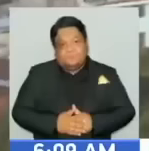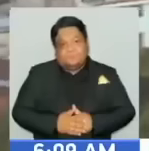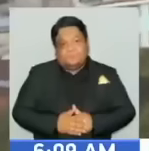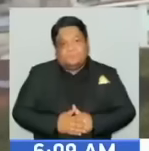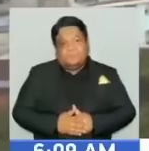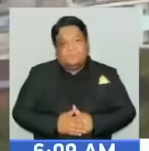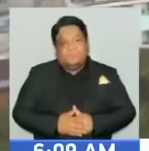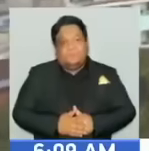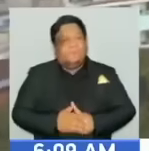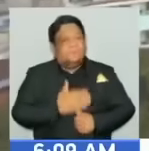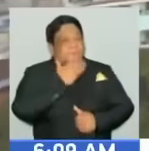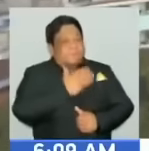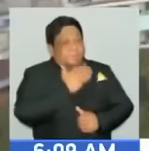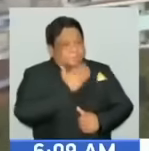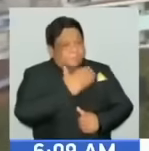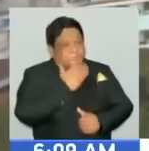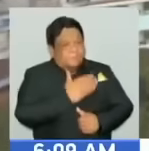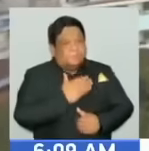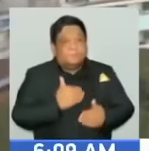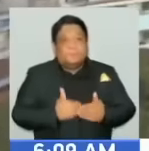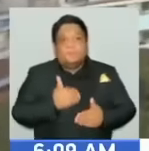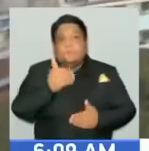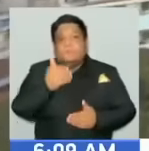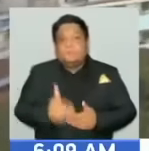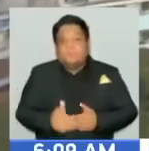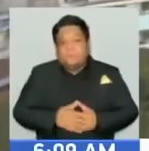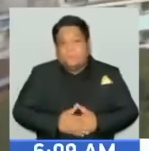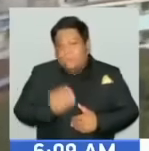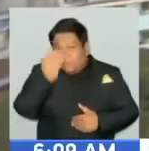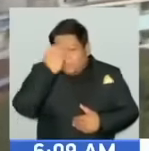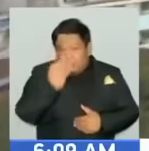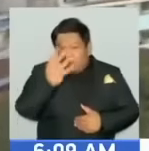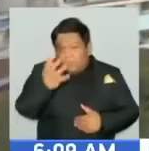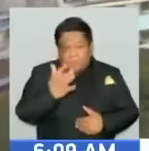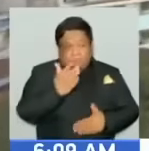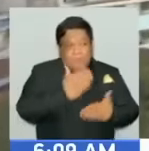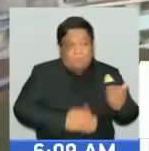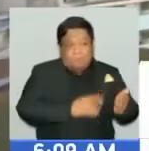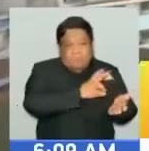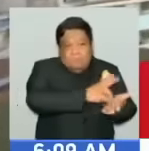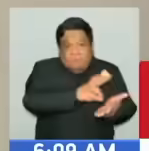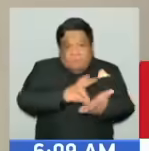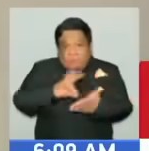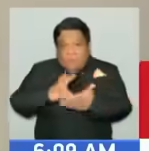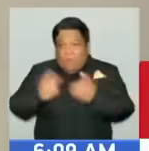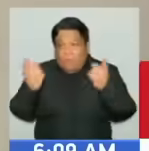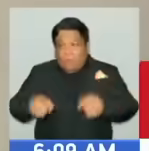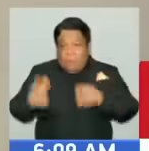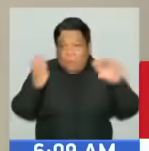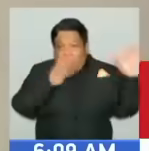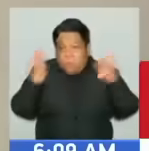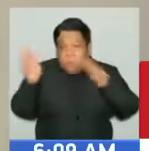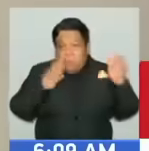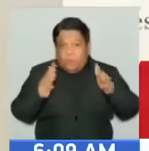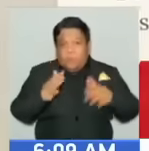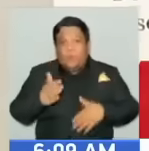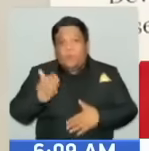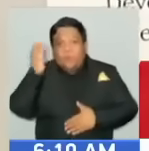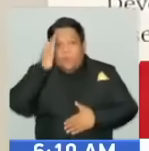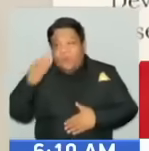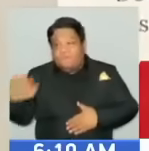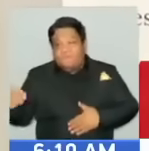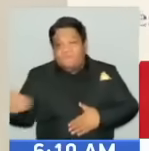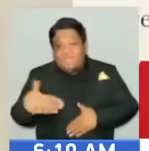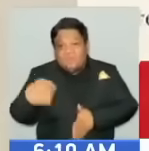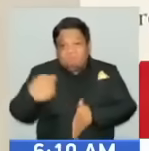studio. Samantala, tumaas ang presyo ng isda sa ilang rehiyon na naapektuhan ng mga nakaraang bagyo. Sa Panayam Super Radio DCWB, sinabi ni Bureau of Fisheries and